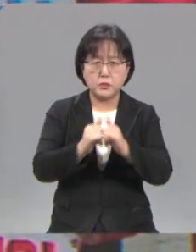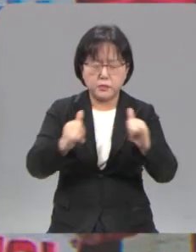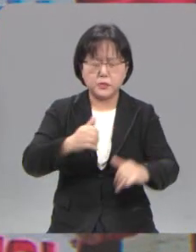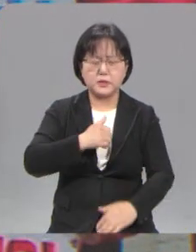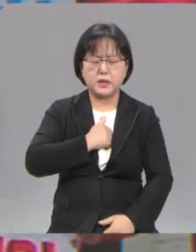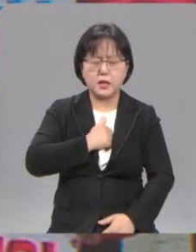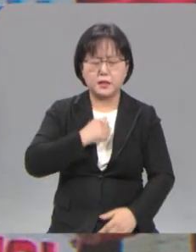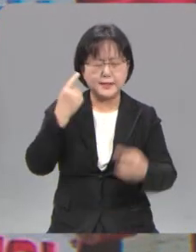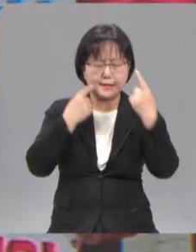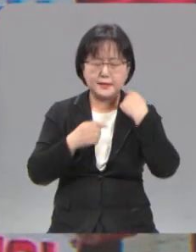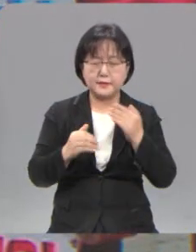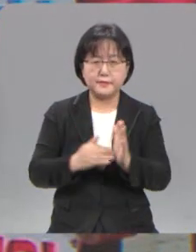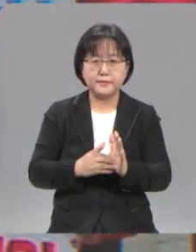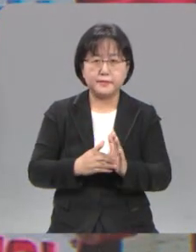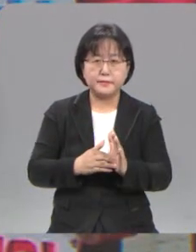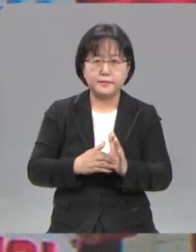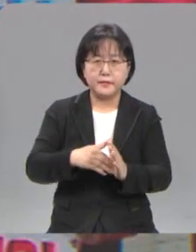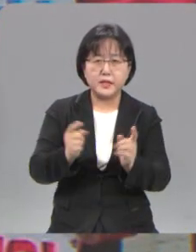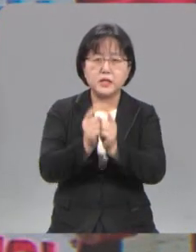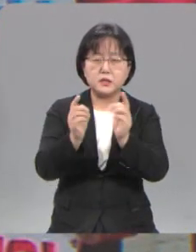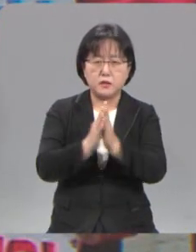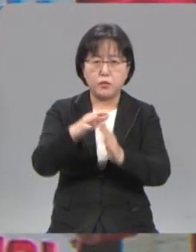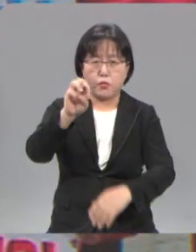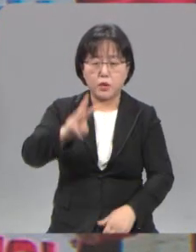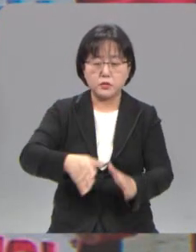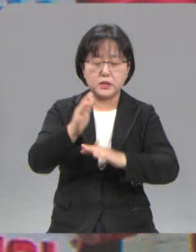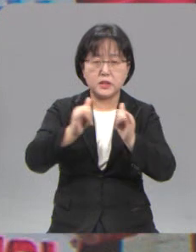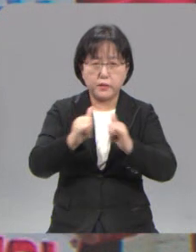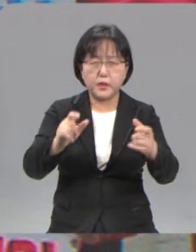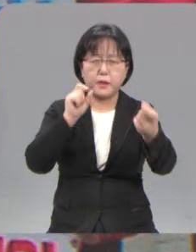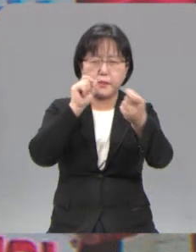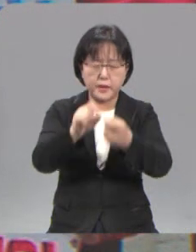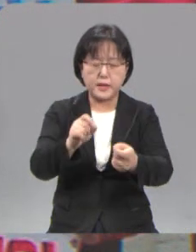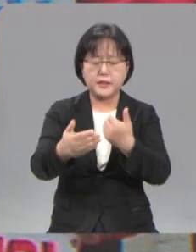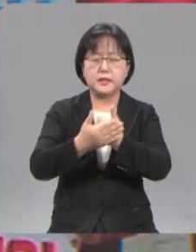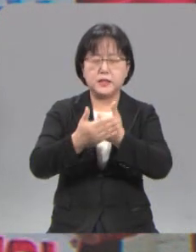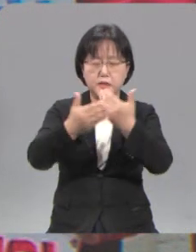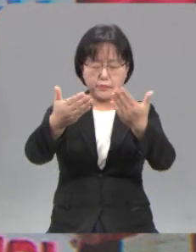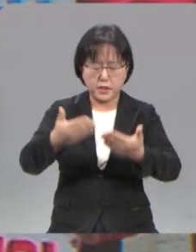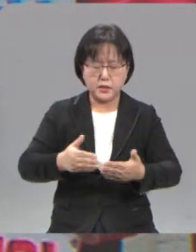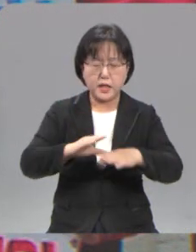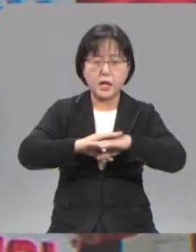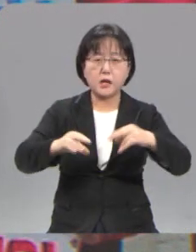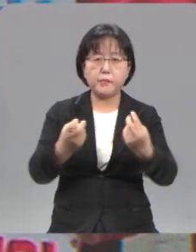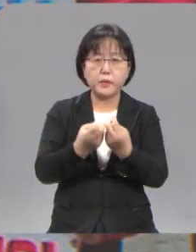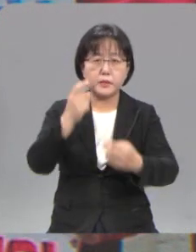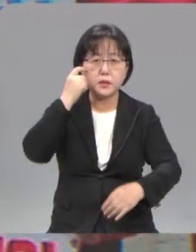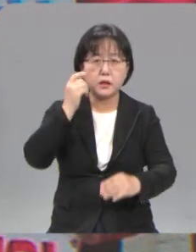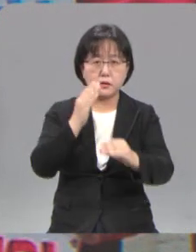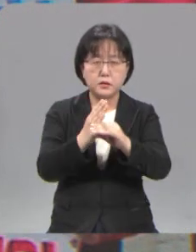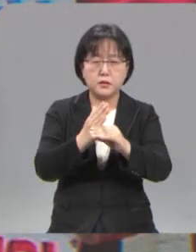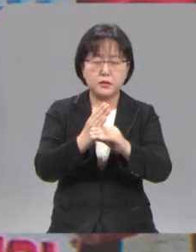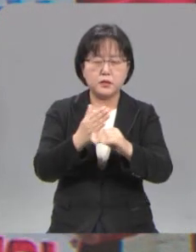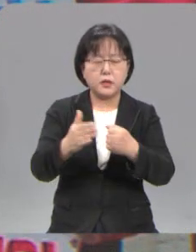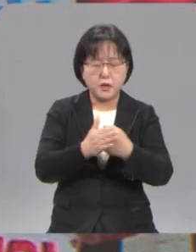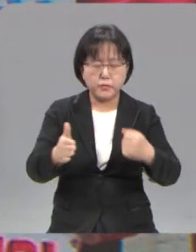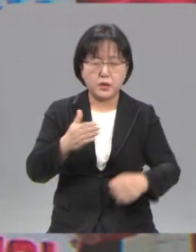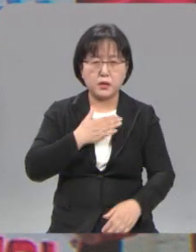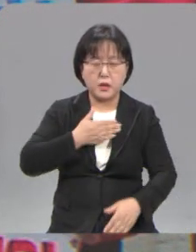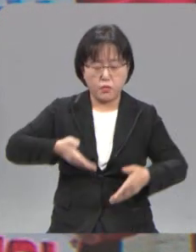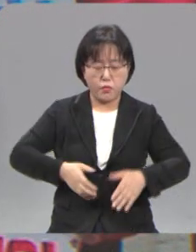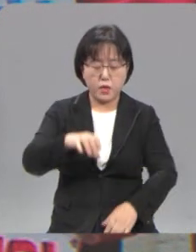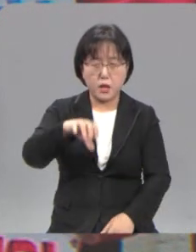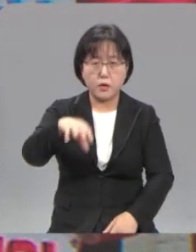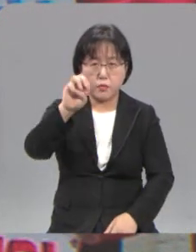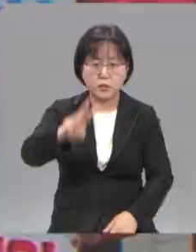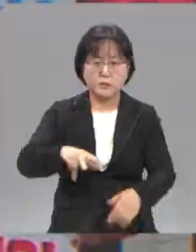자존심도 상했습니다 직접 광주 시민께 다가가 지지를 얻는 것이 해결책이라고 생각했습니다 그래서 제 고향 광주에